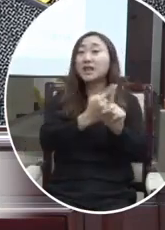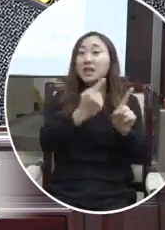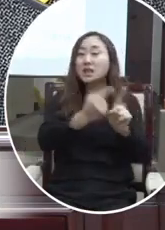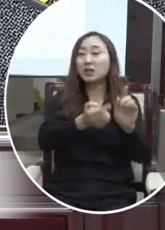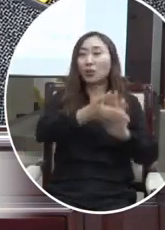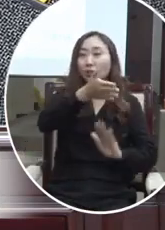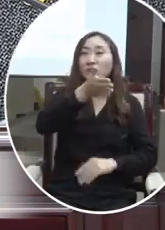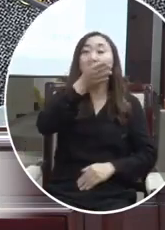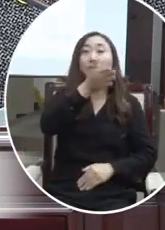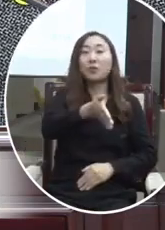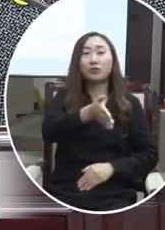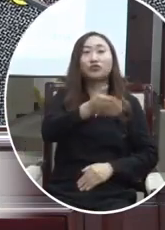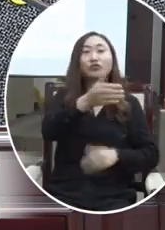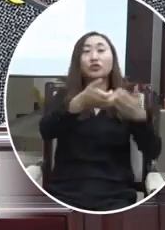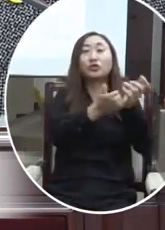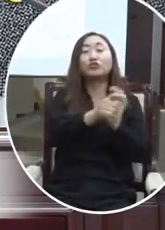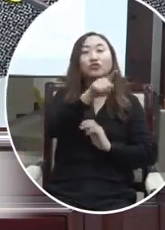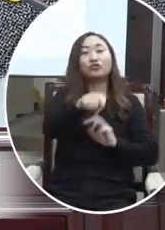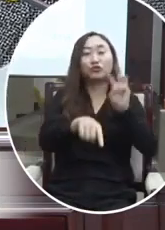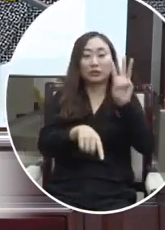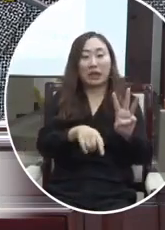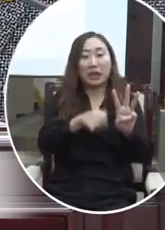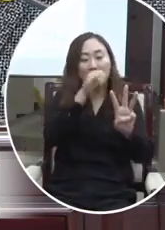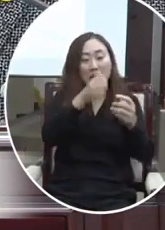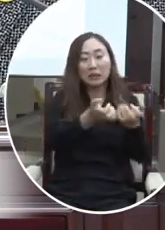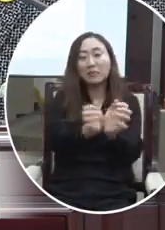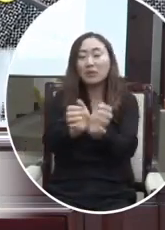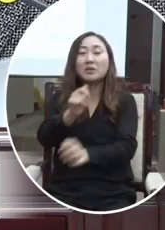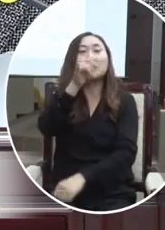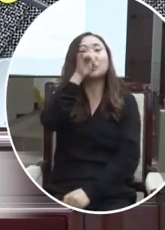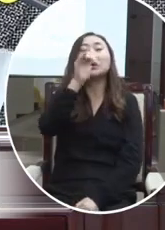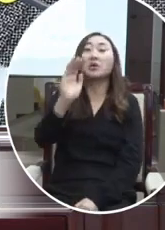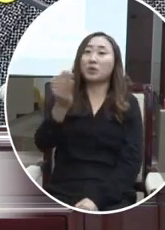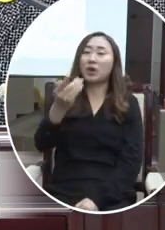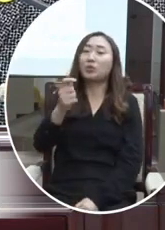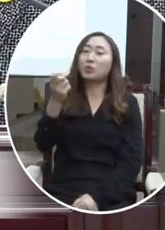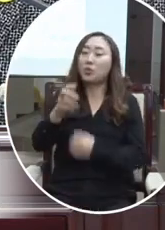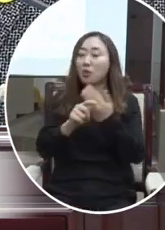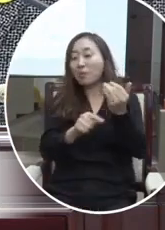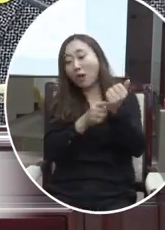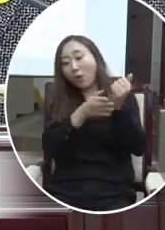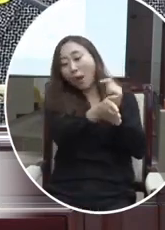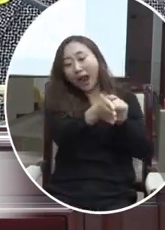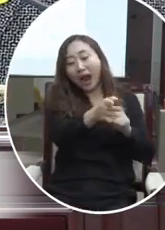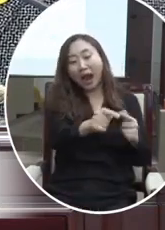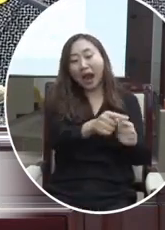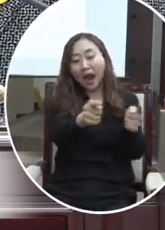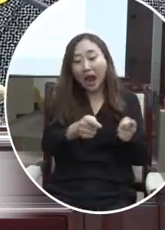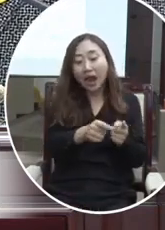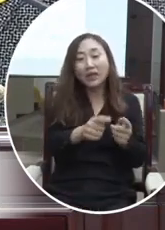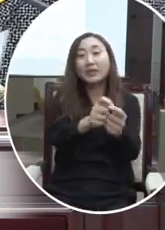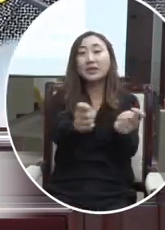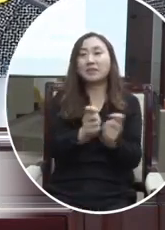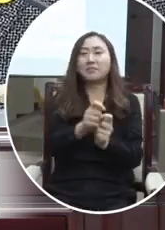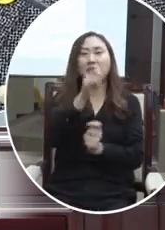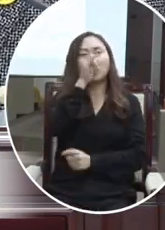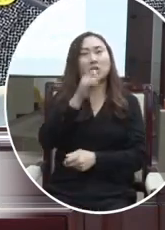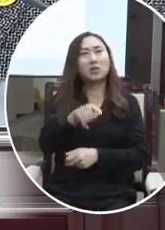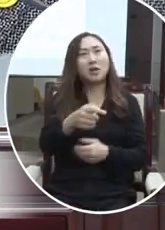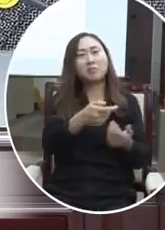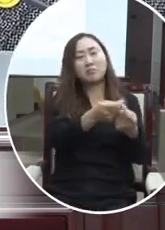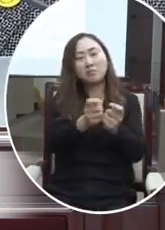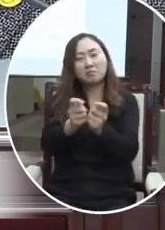개 있듯이 또 과별로 또 팀이 또한 서너 개팀 정도 12개 팀 정도가 이렇게 해야 되는데